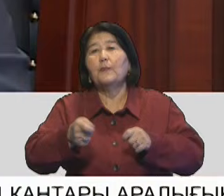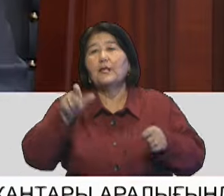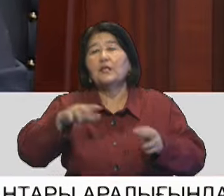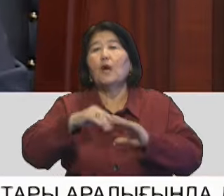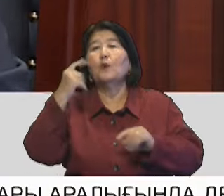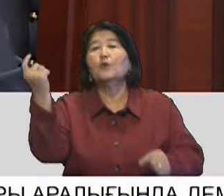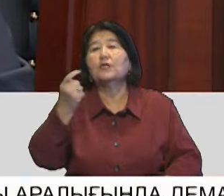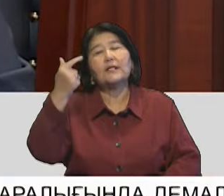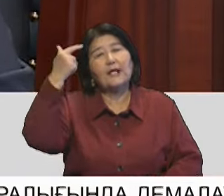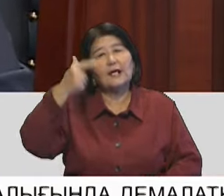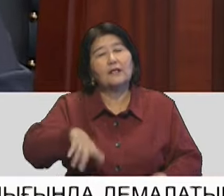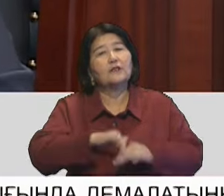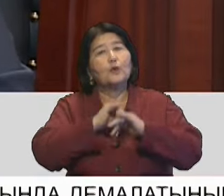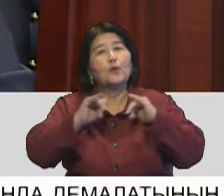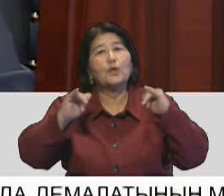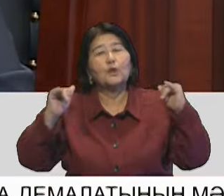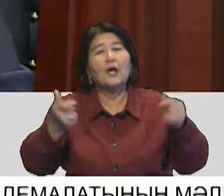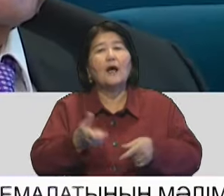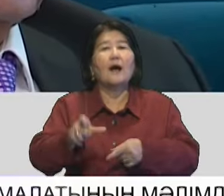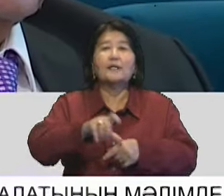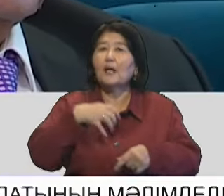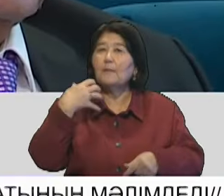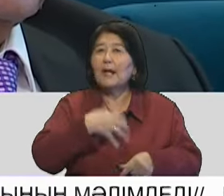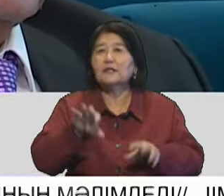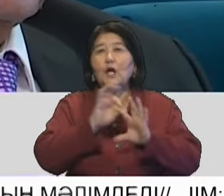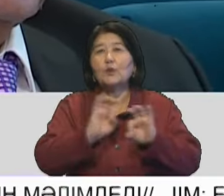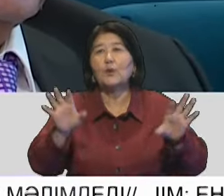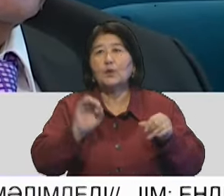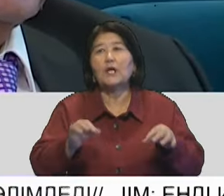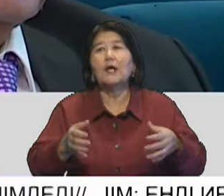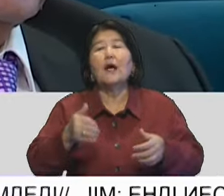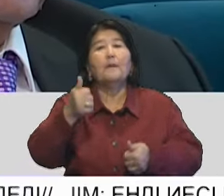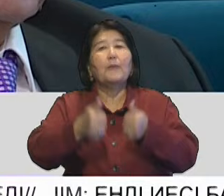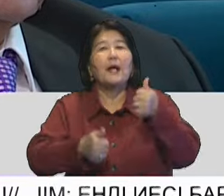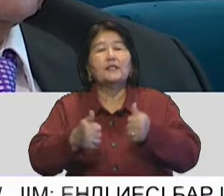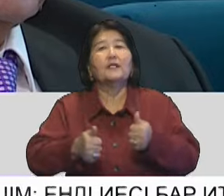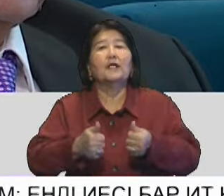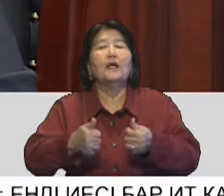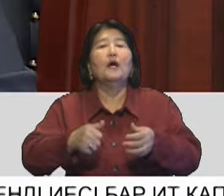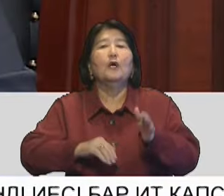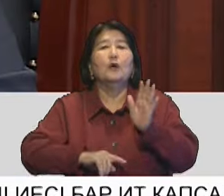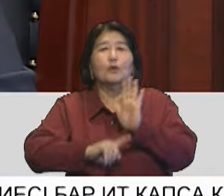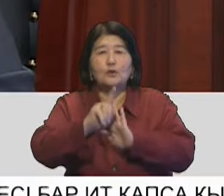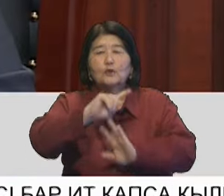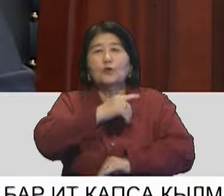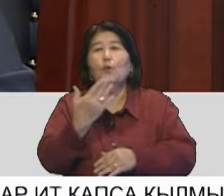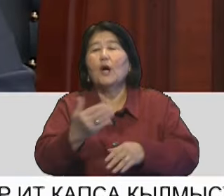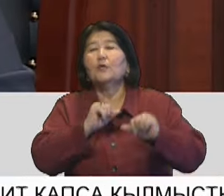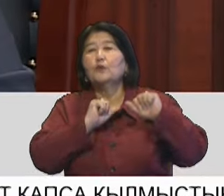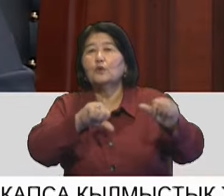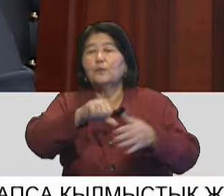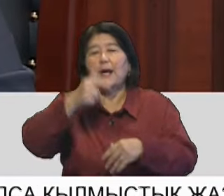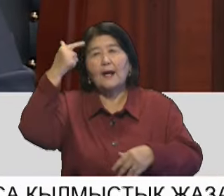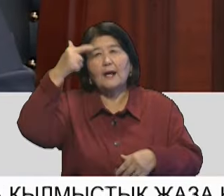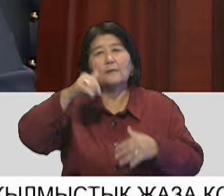шаруашылығы ғылымын өркендетудің аса маңыздылығына тоқталып, бәсеке күшейіп келеді. Оған төтеп беру үшін